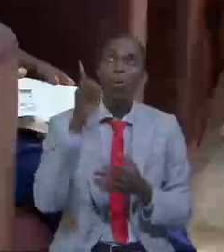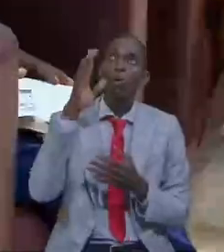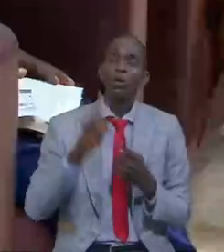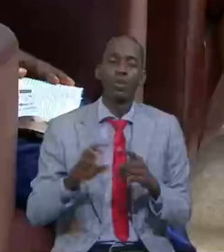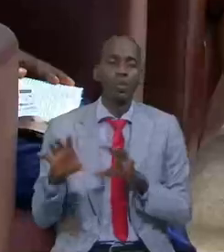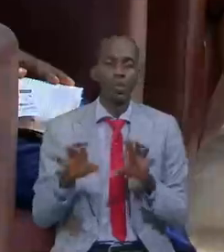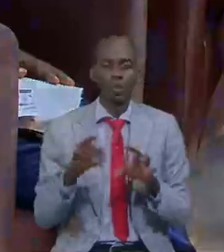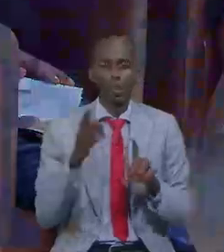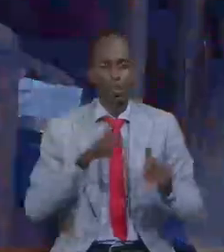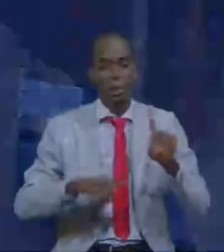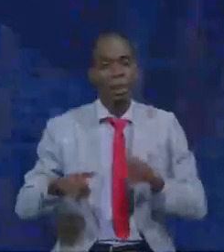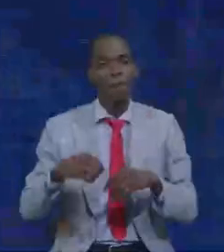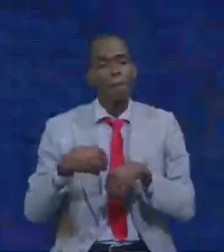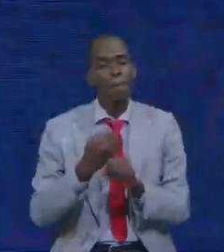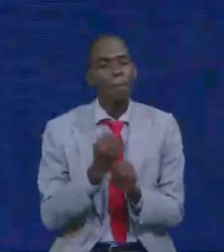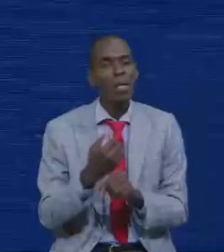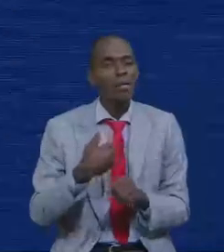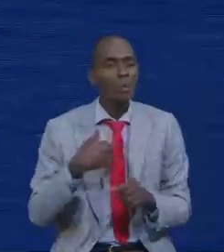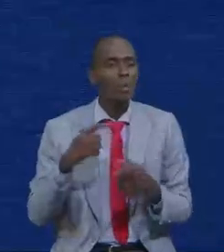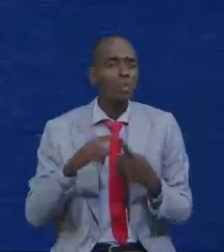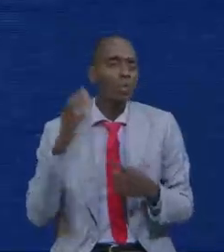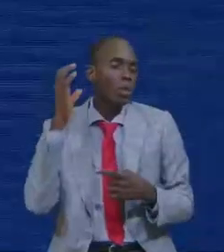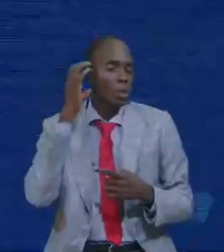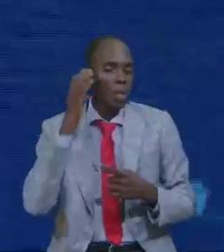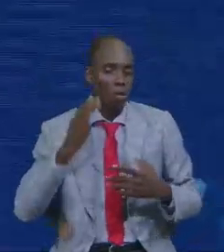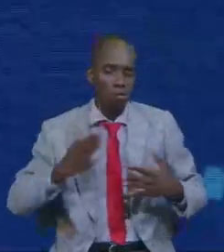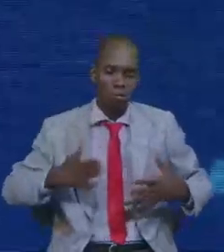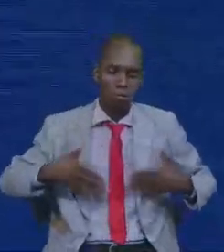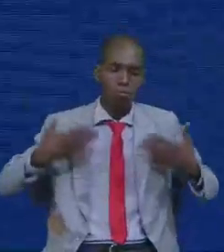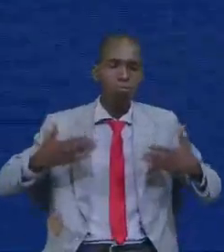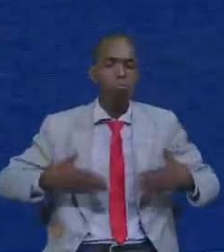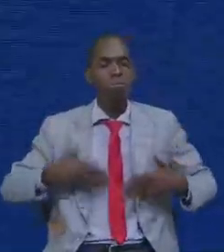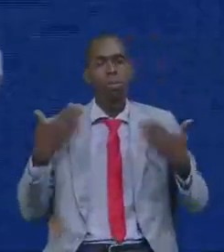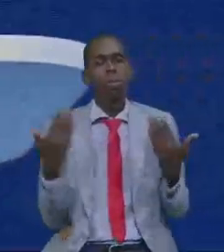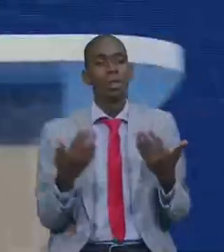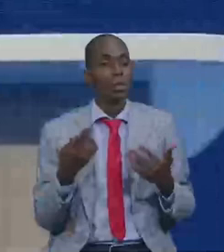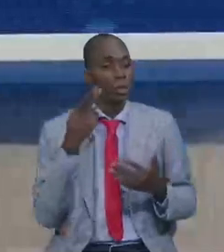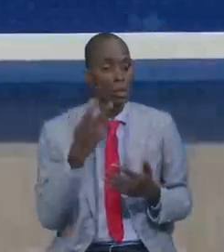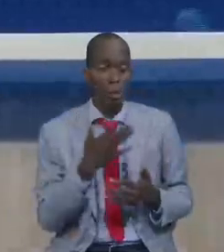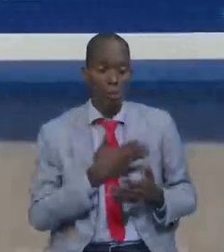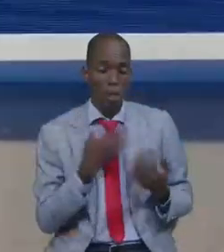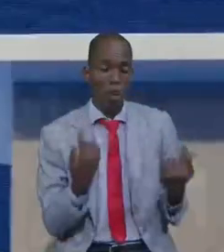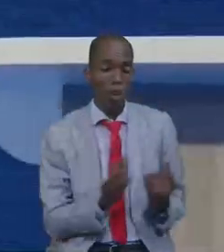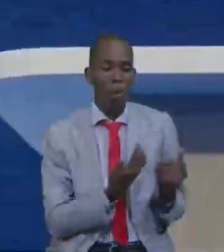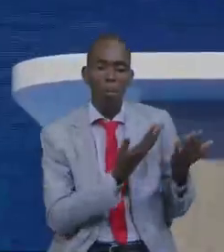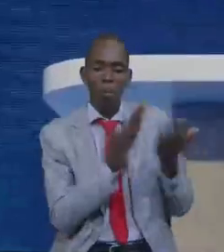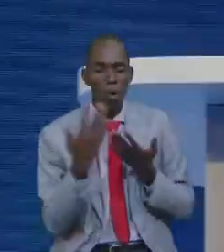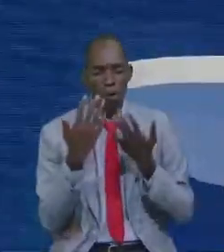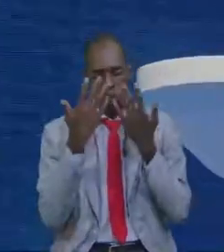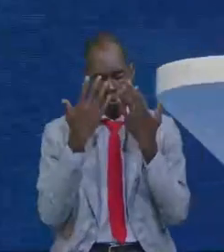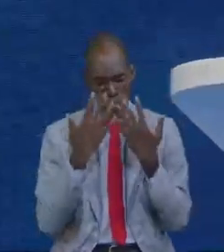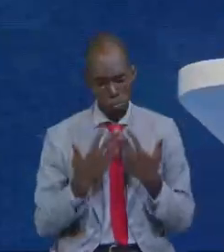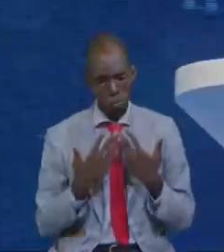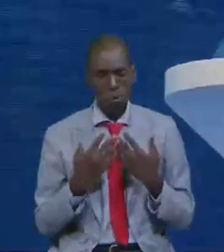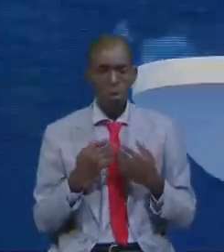l'allégresse et la joie. Maintenant mes péchés apportent la tristesse et la souffrance et la tristesse.